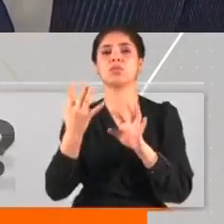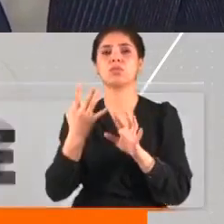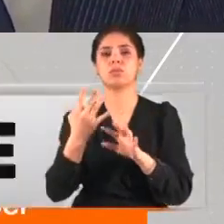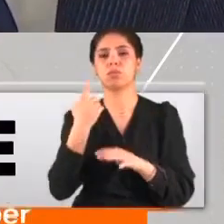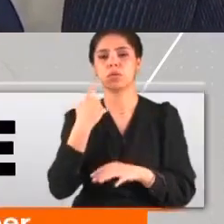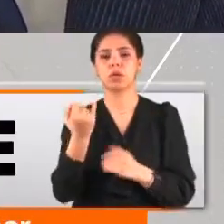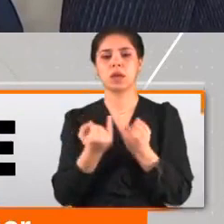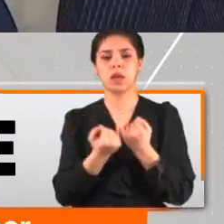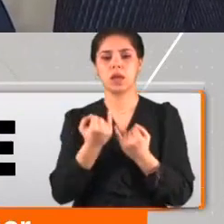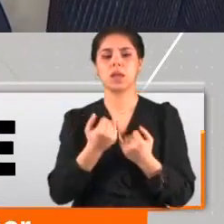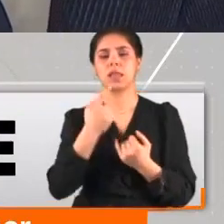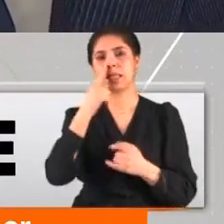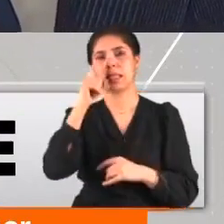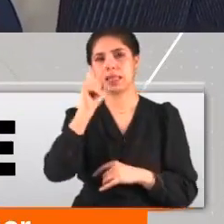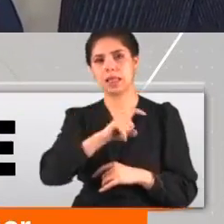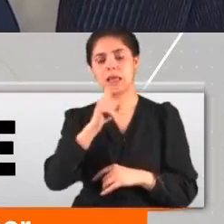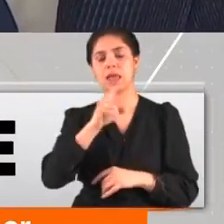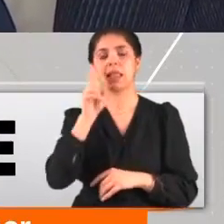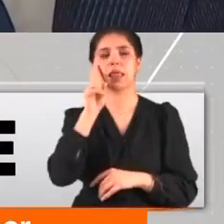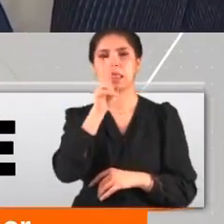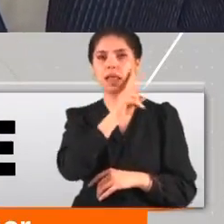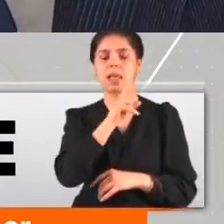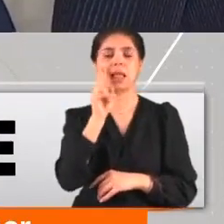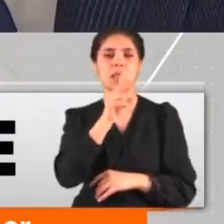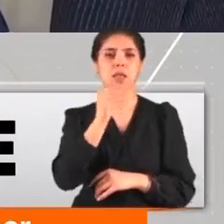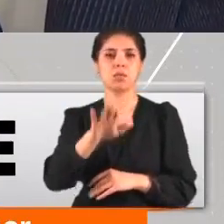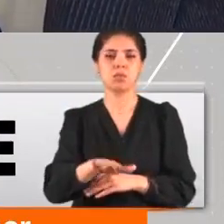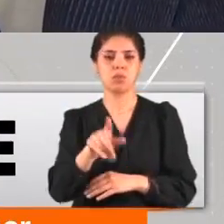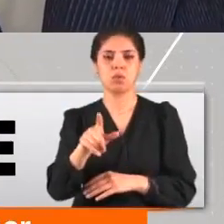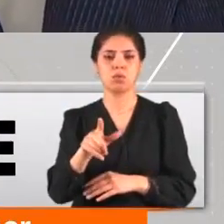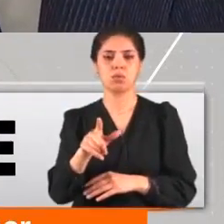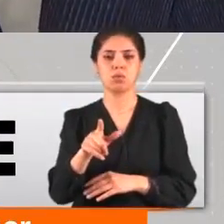sıramızsa kardeşi, dayısı, teyzesi ve teyze çocuğu. Ne kadar